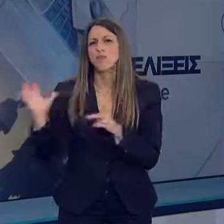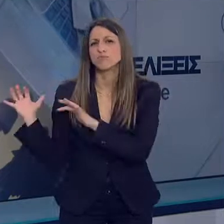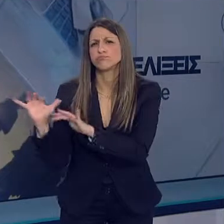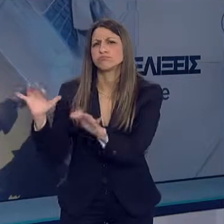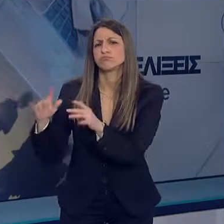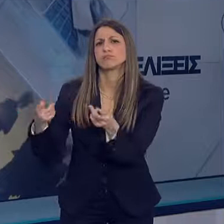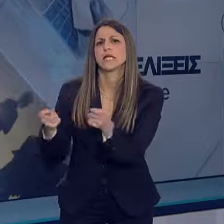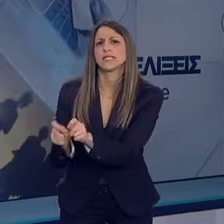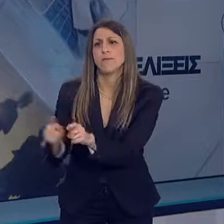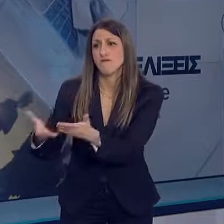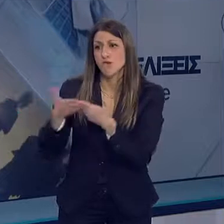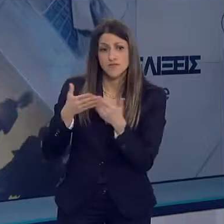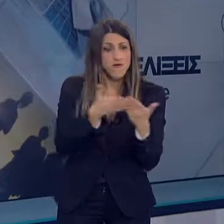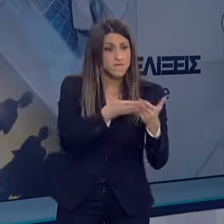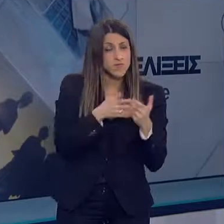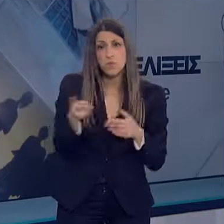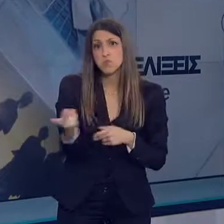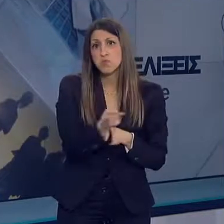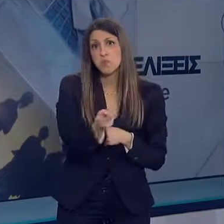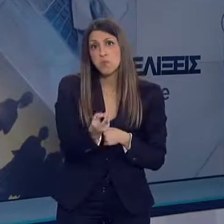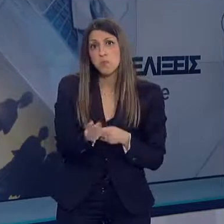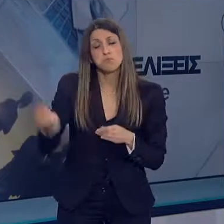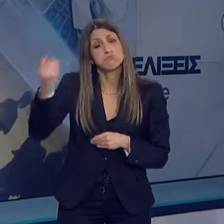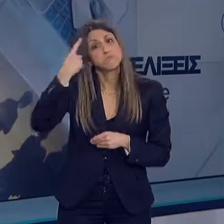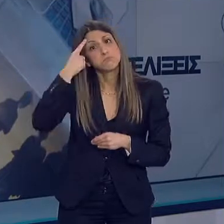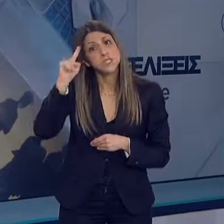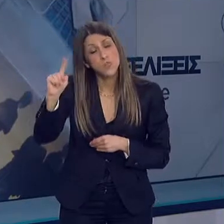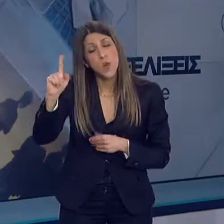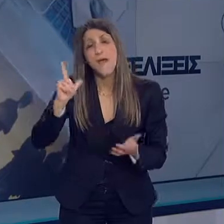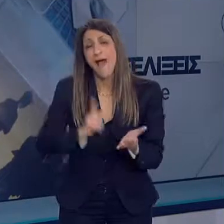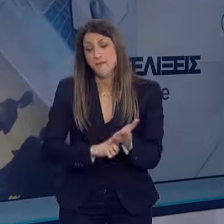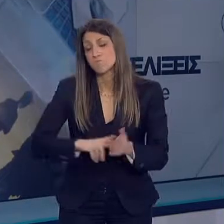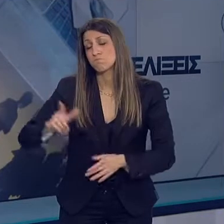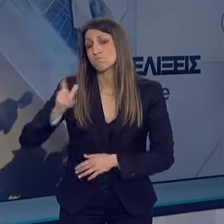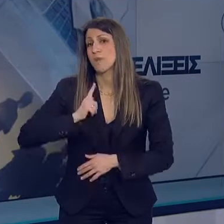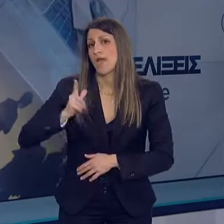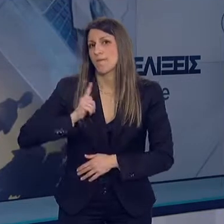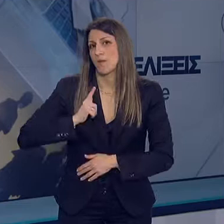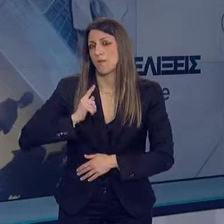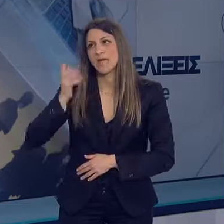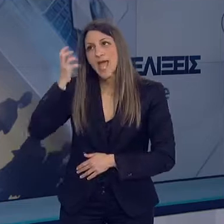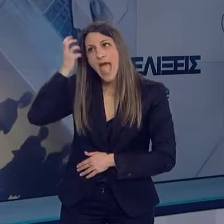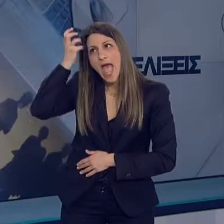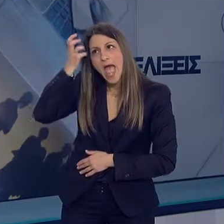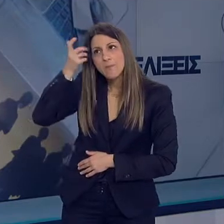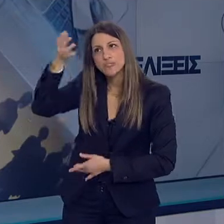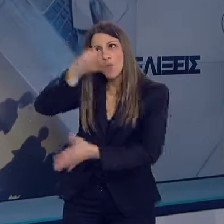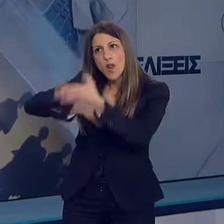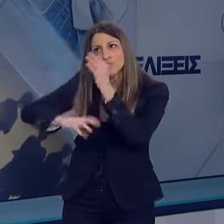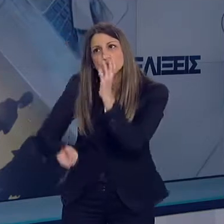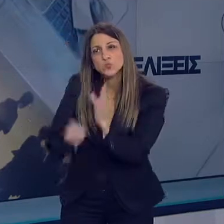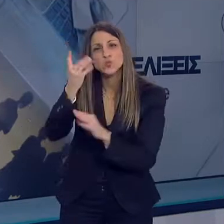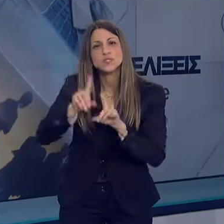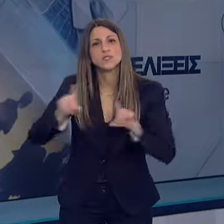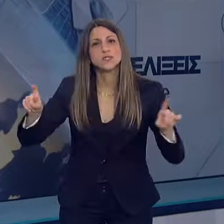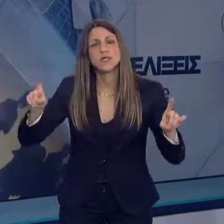και συναιστιάσεων. Θεωρώ λοιπόν ότι θα πρέπει να περιμένουμε ακόμα περισσότερα επιστημονικά δεδομένα για να πούμε με ακρίβεια το ρόλο των